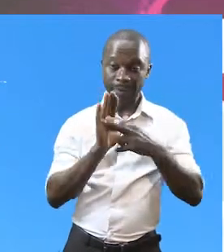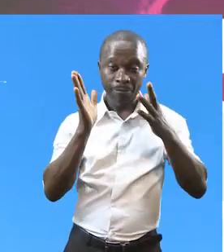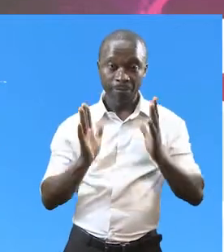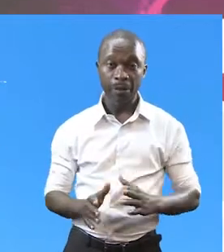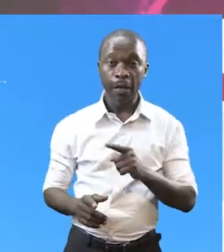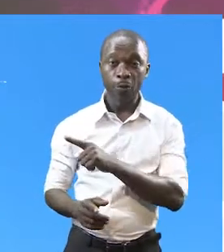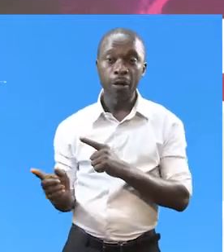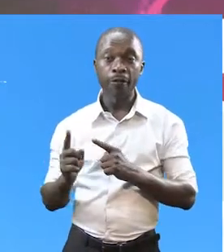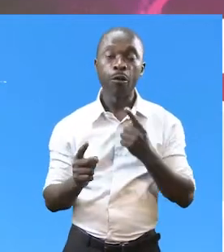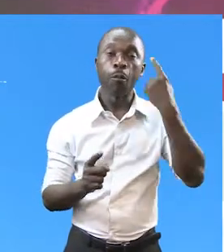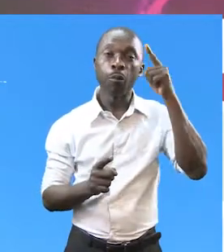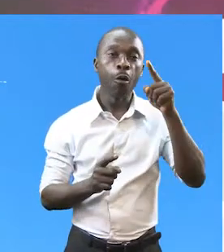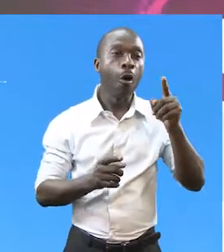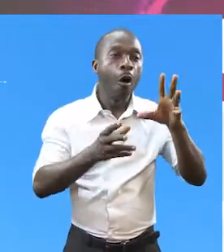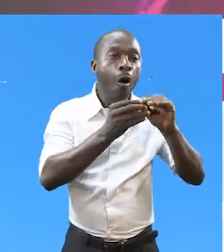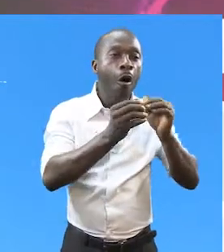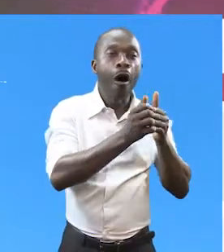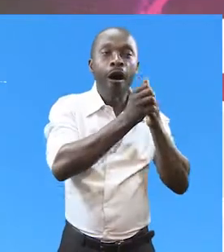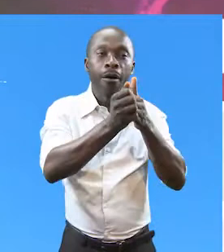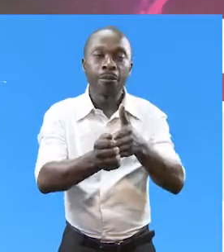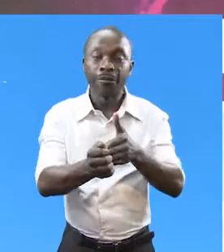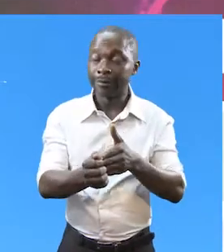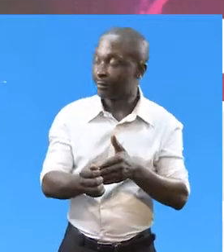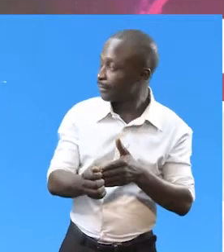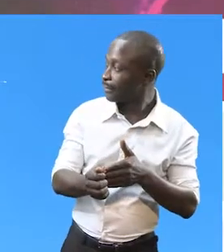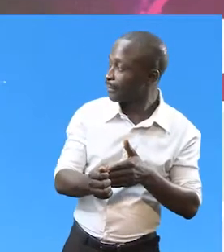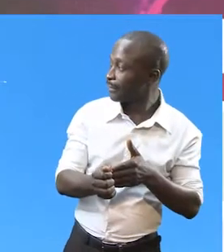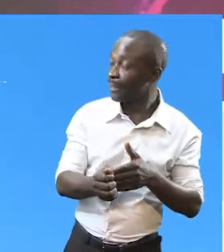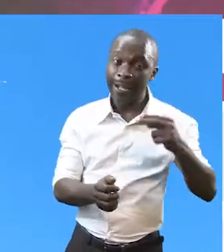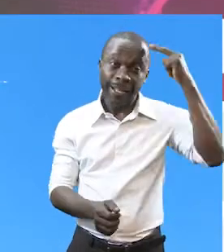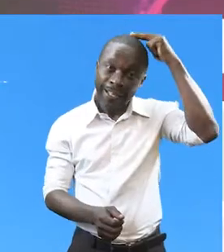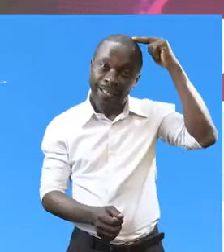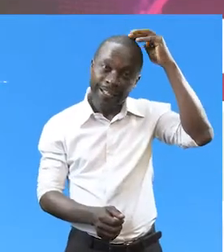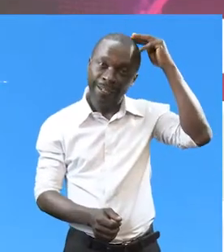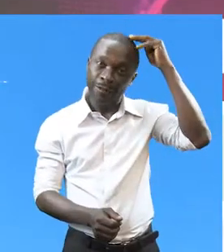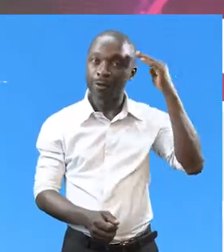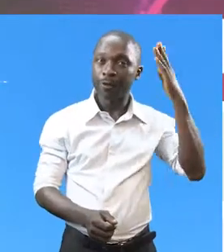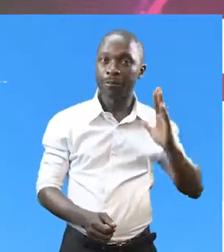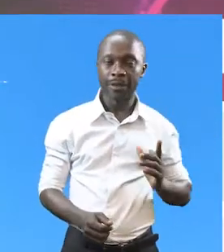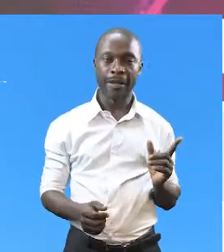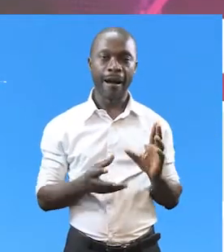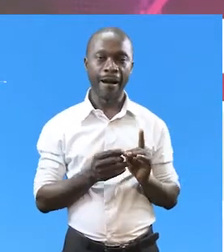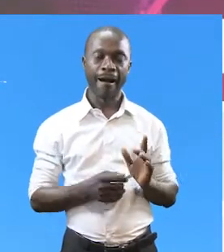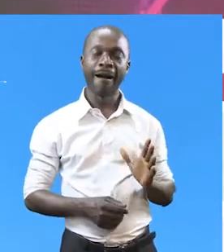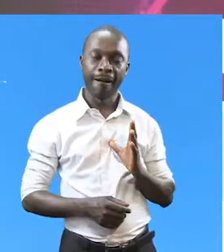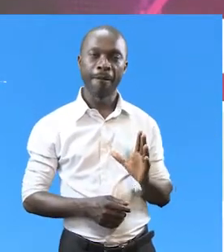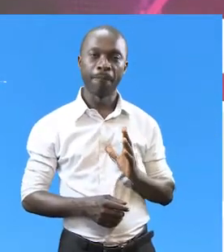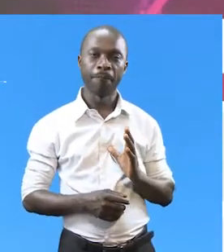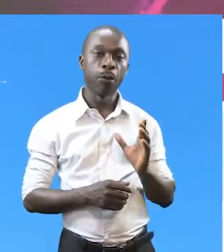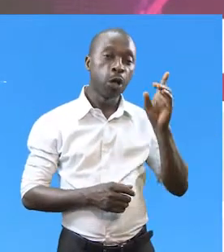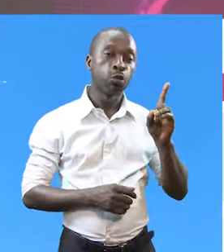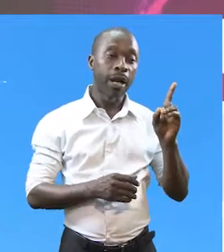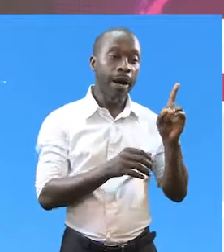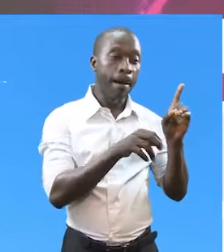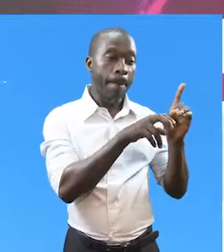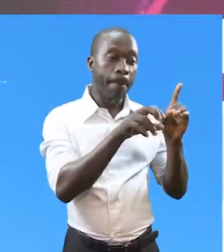et de l'Éducation physique, le professeur Nassis Mwele Kombi. Après Douala, la ville de Koloninga va accueillir cette même délégation,